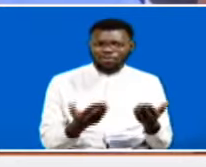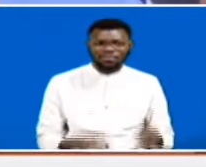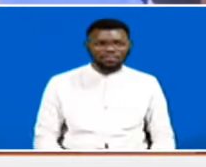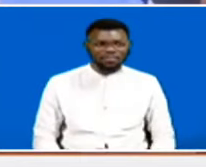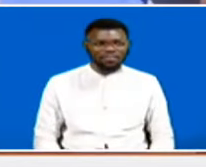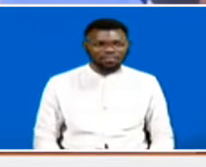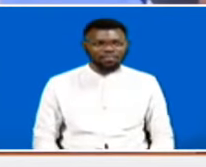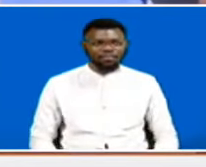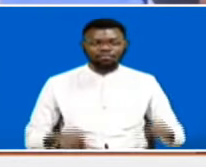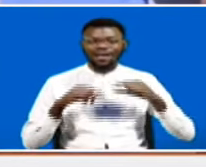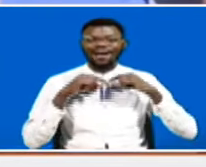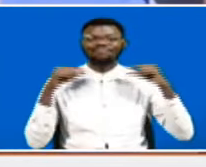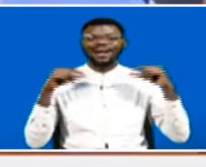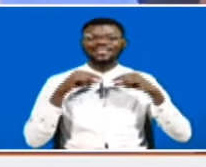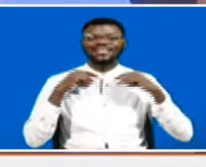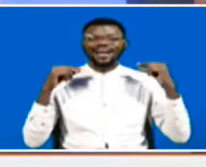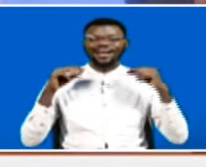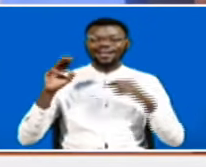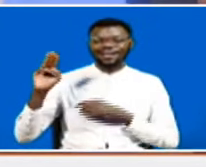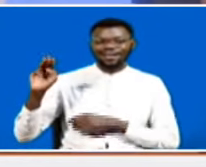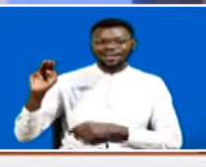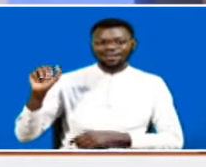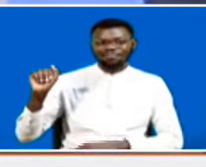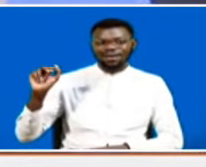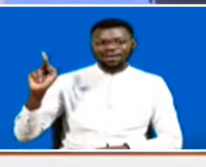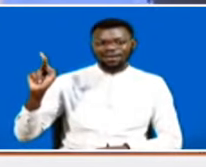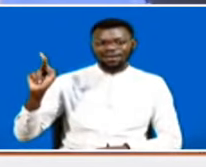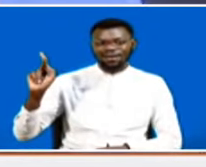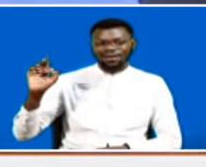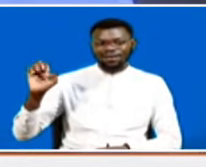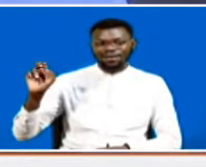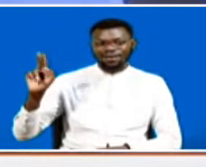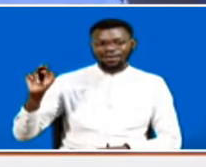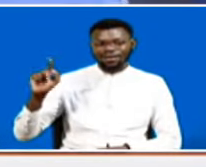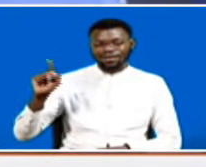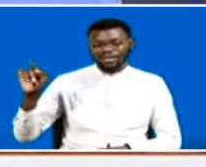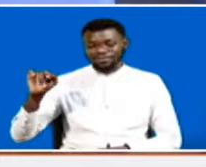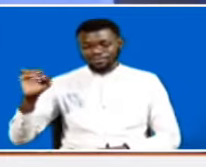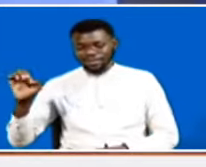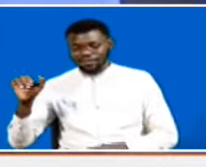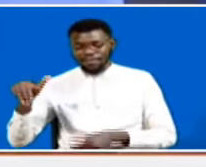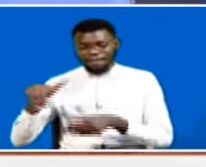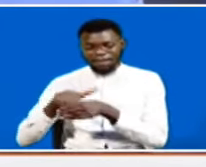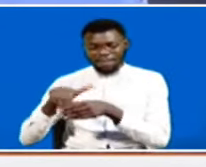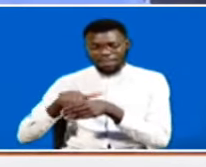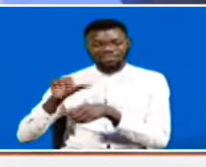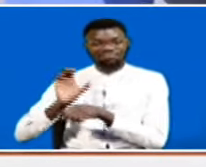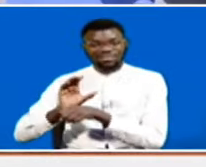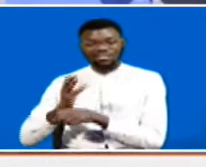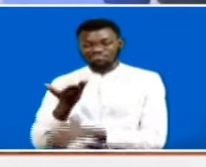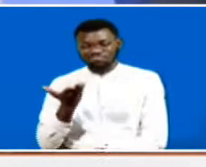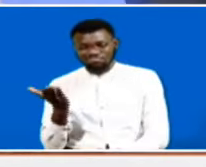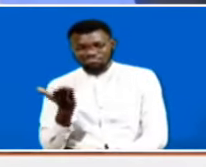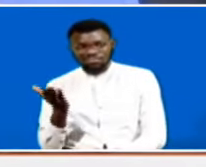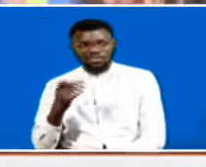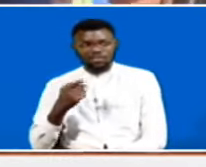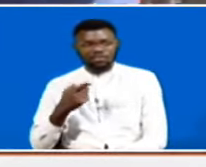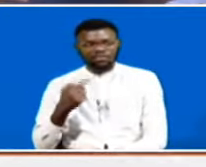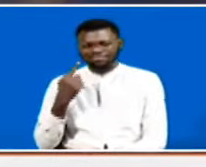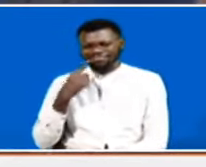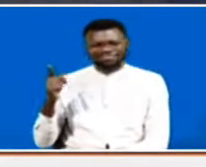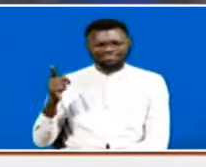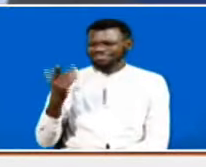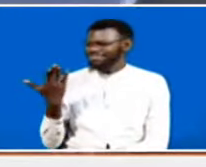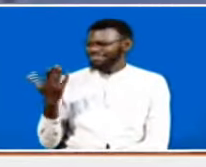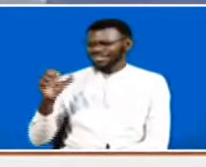pastaoni make na makensi ndio tukaamua tuende polisi. Hiyo ni maneno ya shakahola.